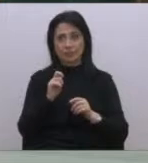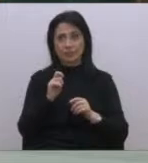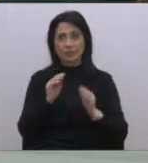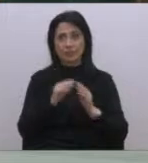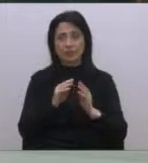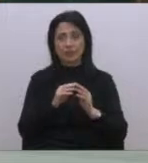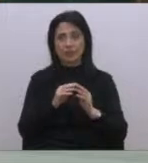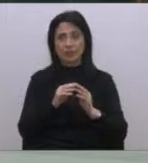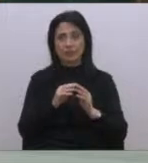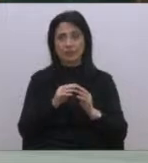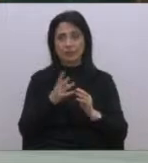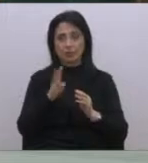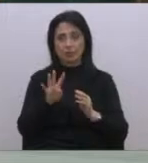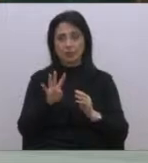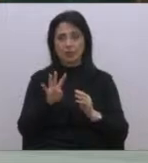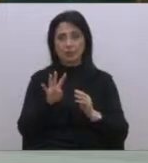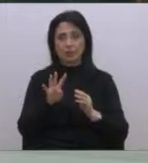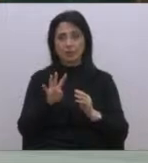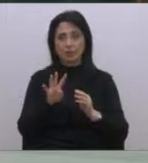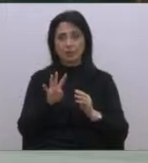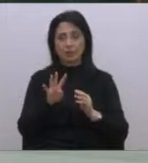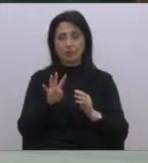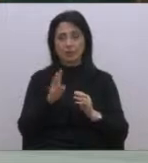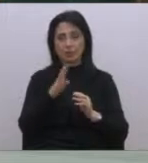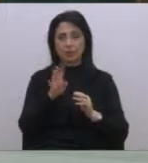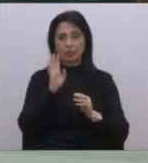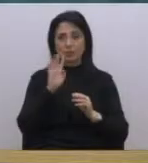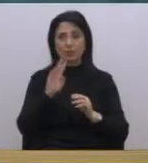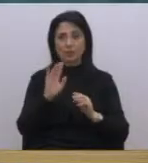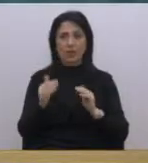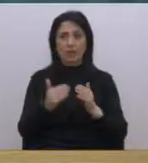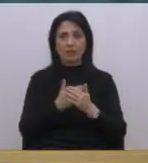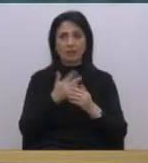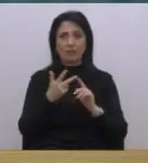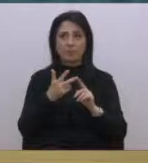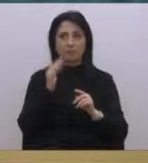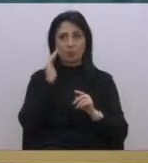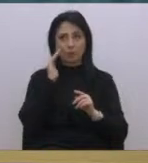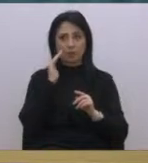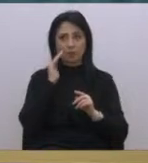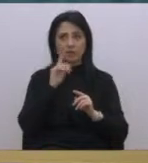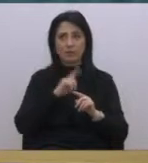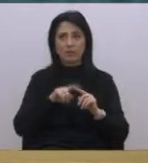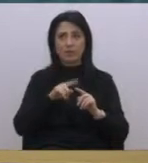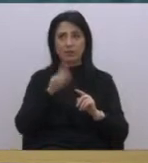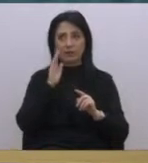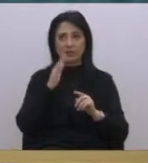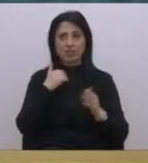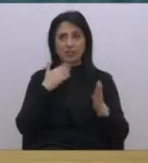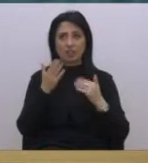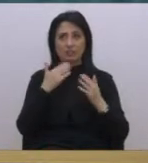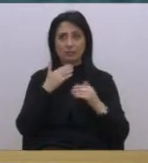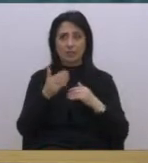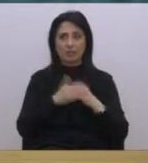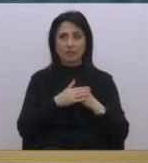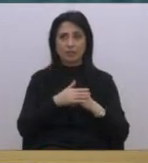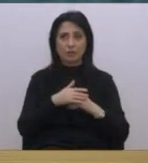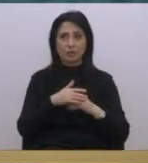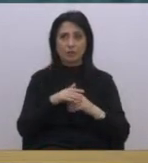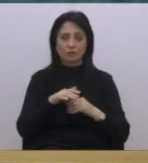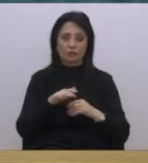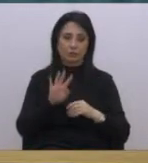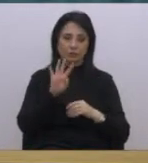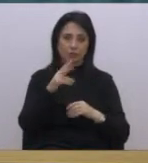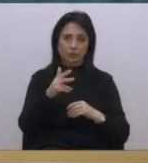კვლავ 4 საათამდე. Da, 20 საათზე განვაახლებთ მესამე მოსმენებით და მალევე გვექნება კენჭის ხა დაახლოებით 5 ნახევარზე